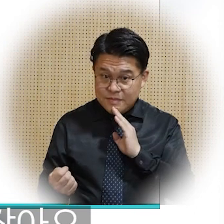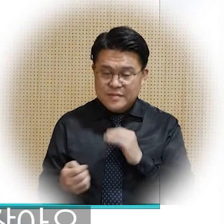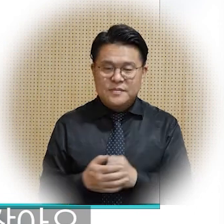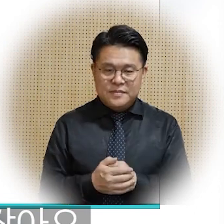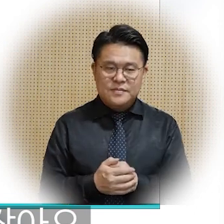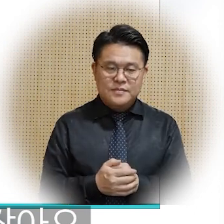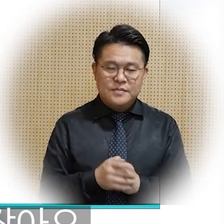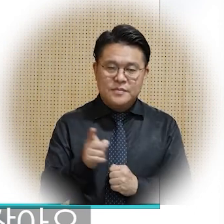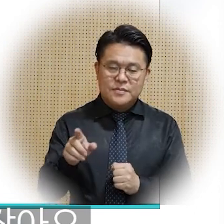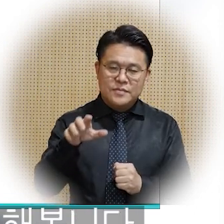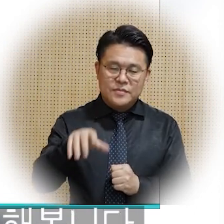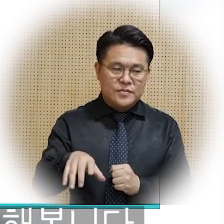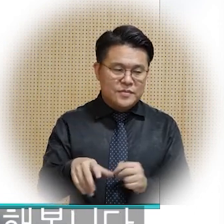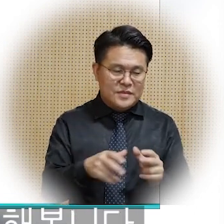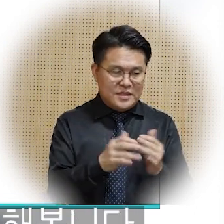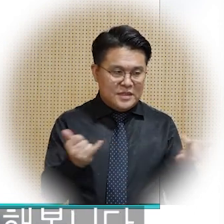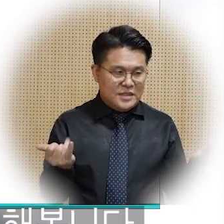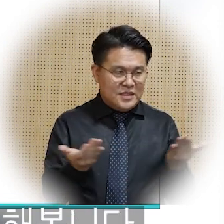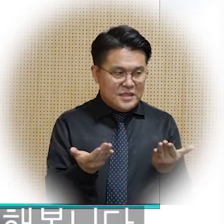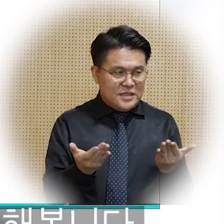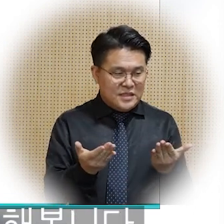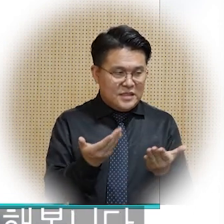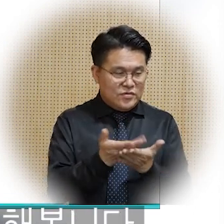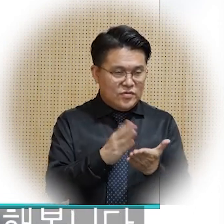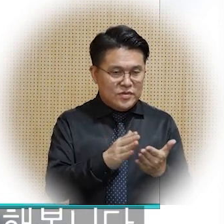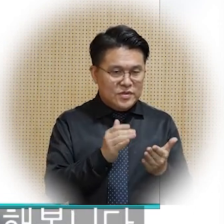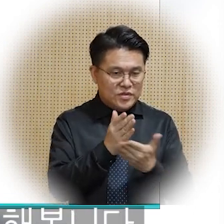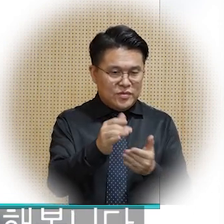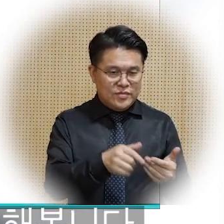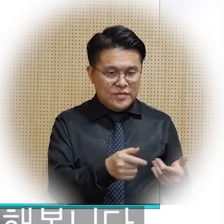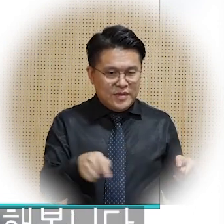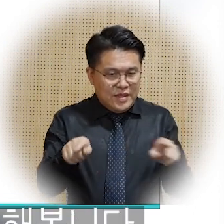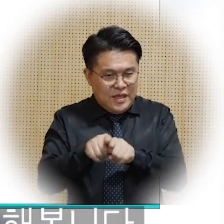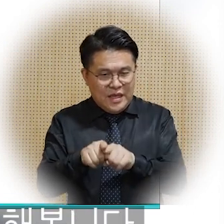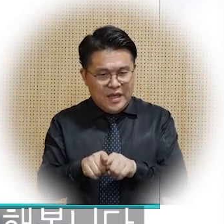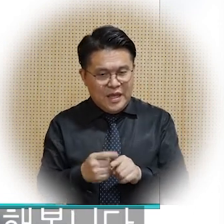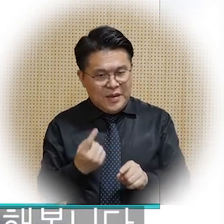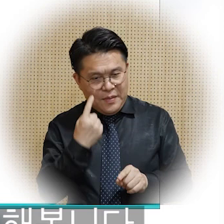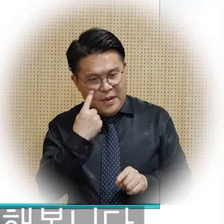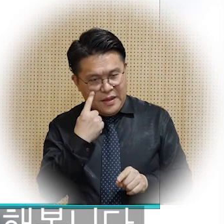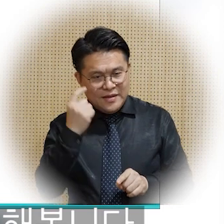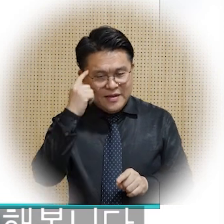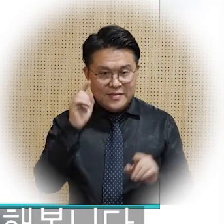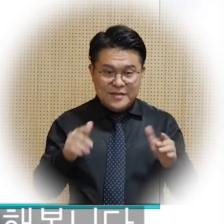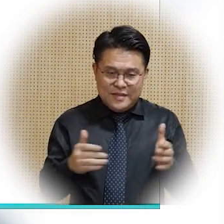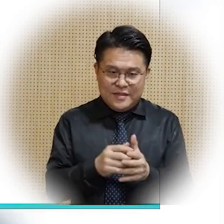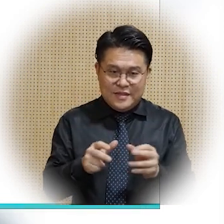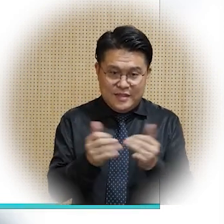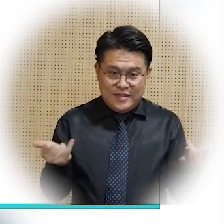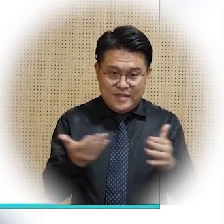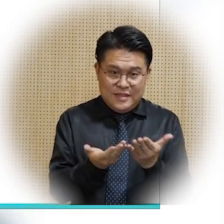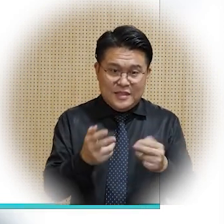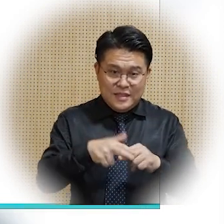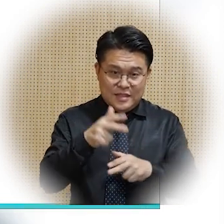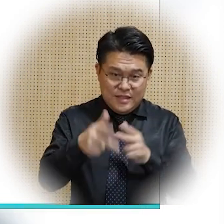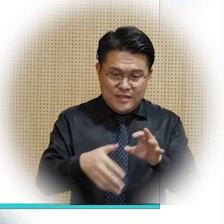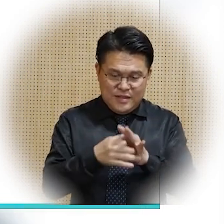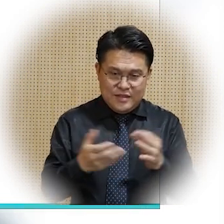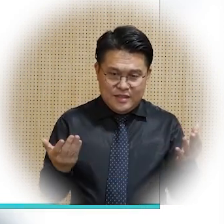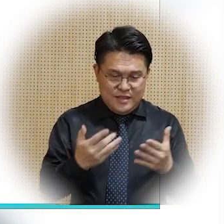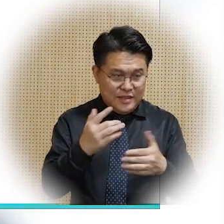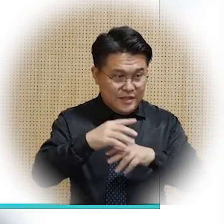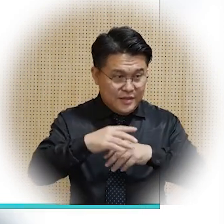이제 운영되는 곳들이 있잖아요. 그런데 이런 부분들을 좀 적용을 해보면 어떨까라는 생각을 해봅니다. 네, 지금까지 장애인